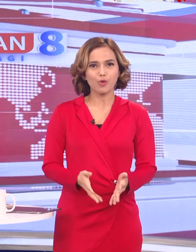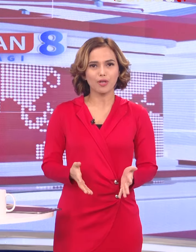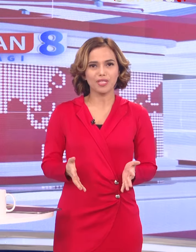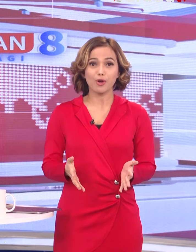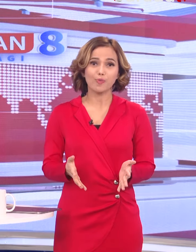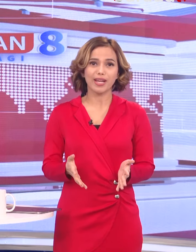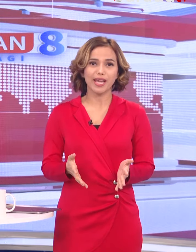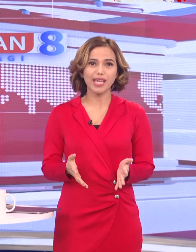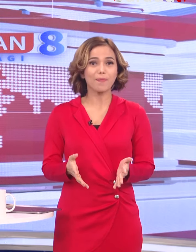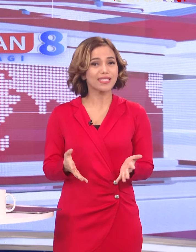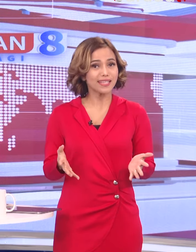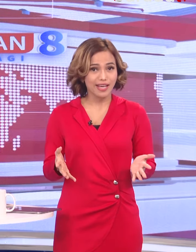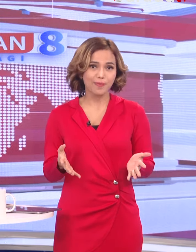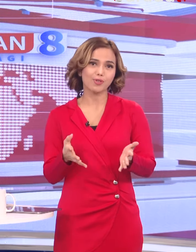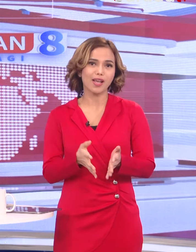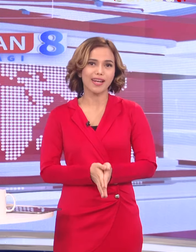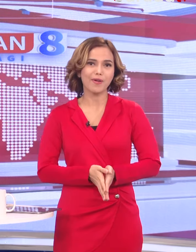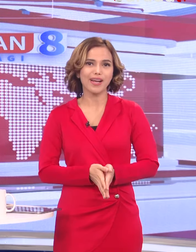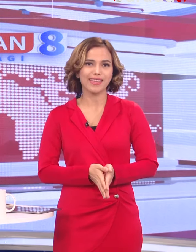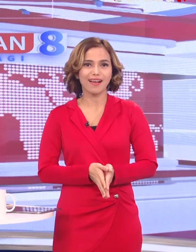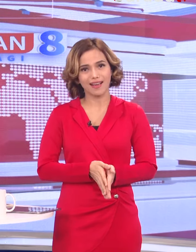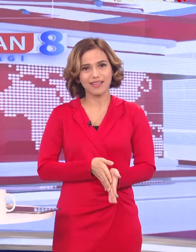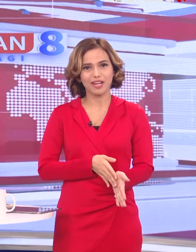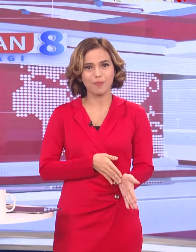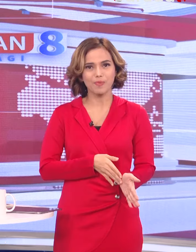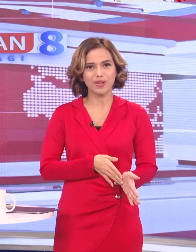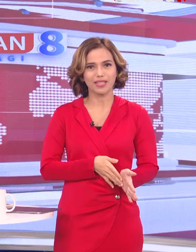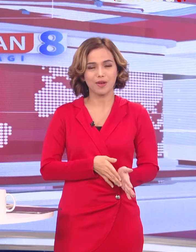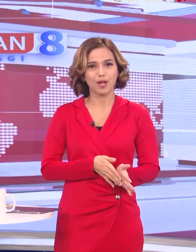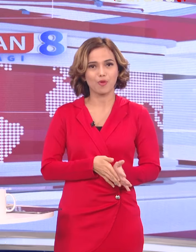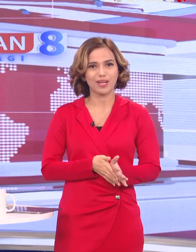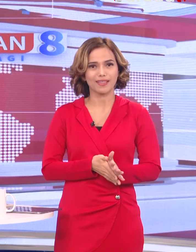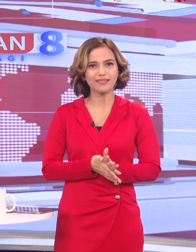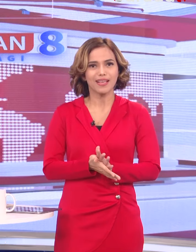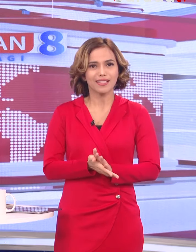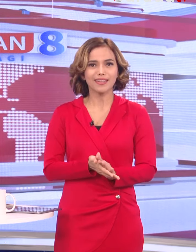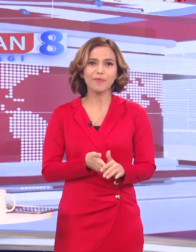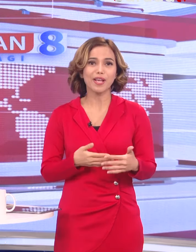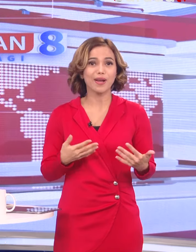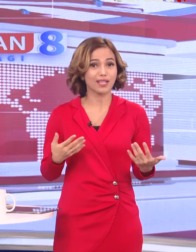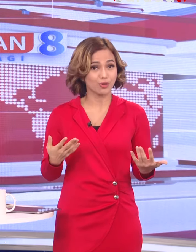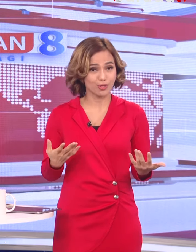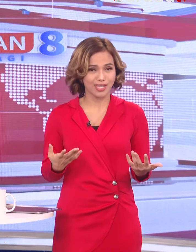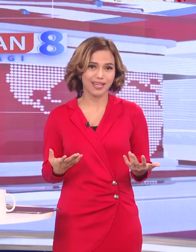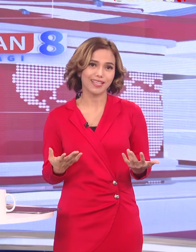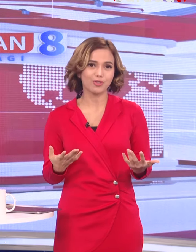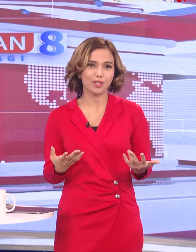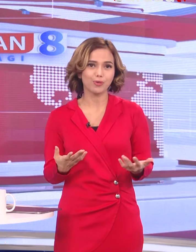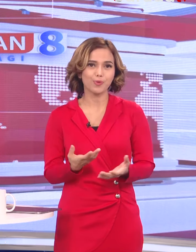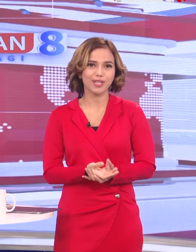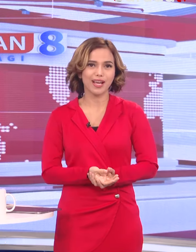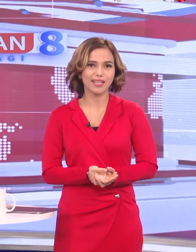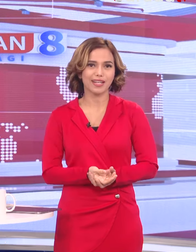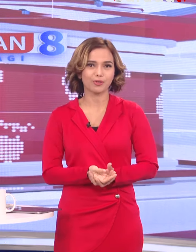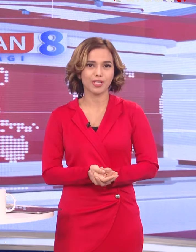Dan untuk mengetahui lebih jauh mengenai apa saja persoalan lama yang akan dihadapi pemerintahan Prabowo mendatang, serta bagaimana solusinya, kita